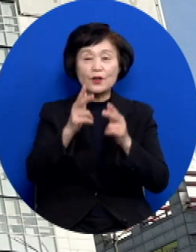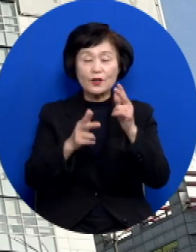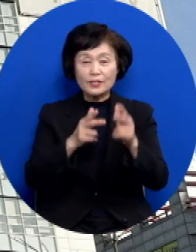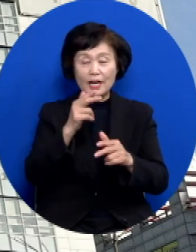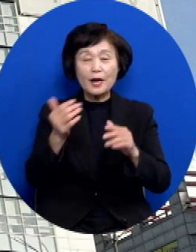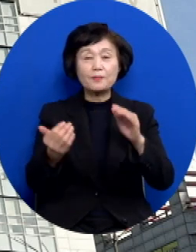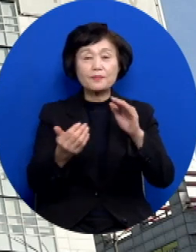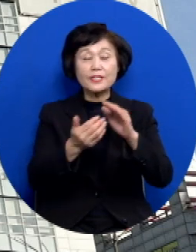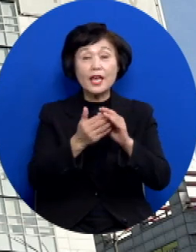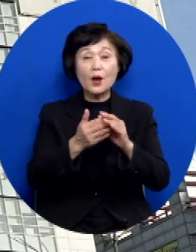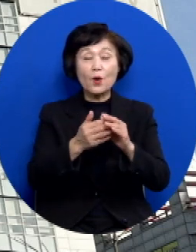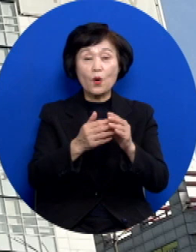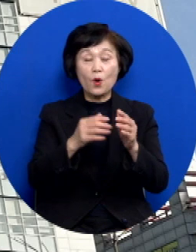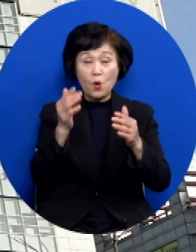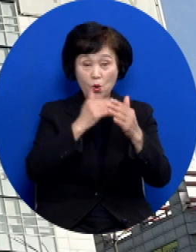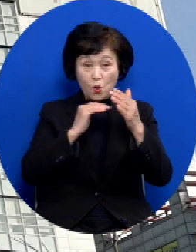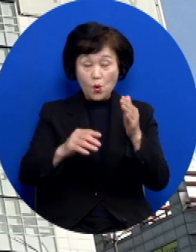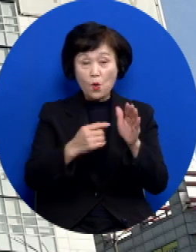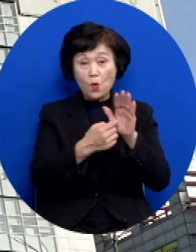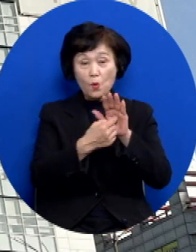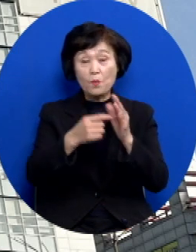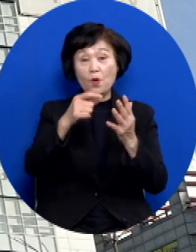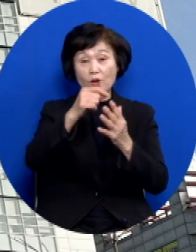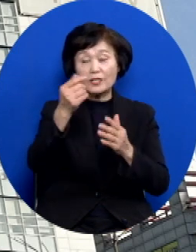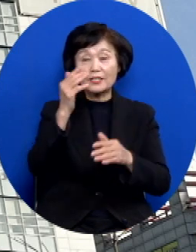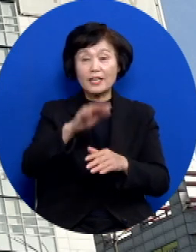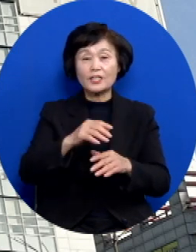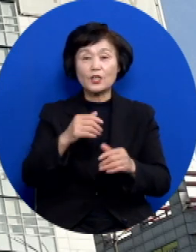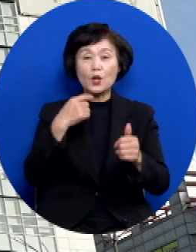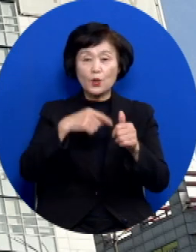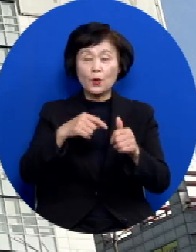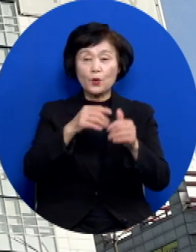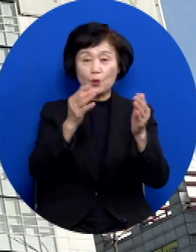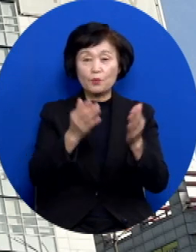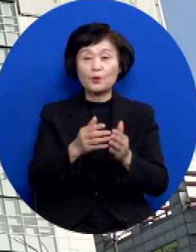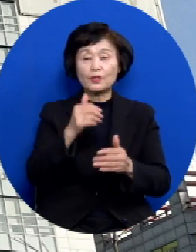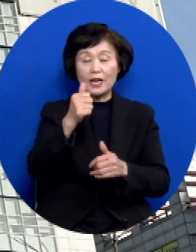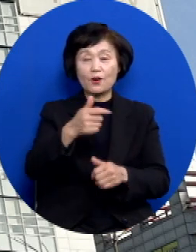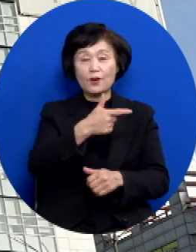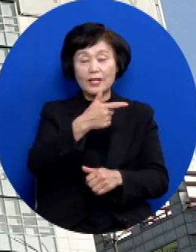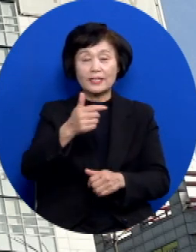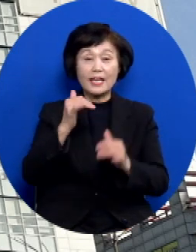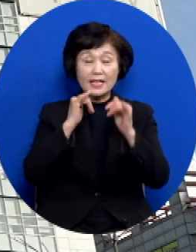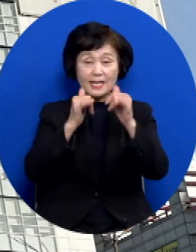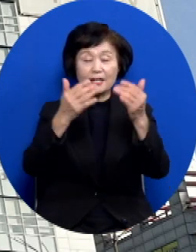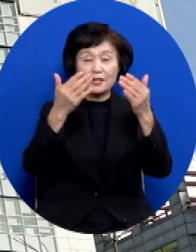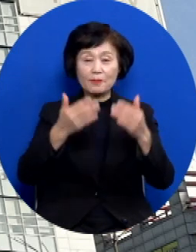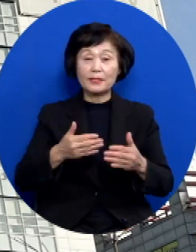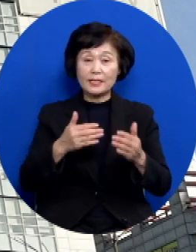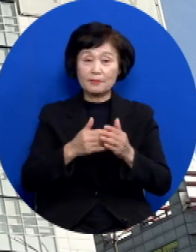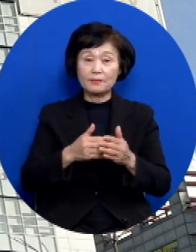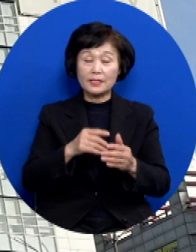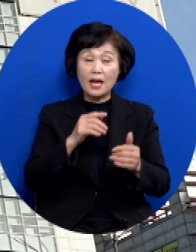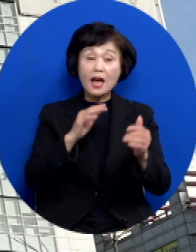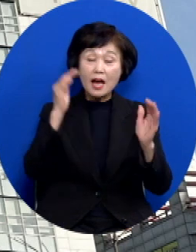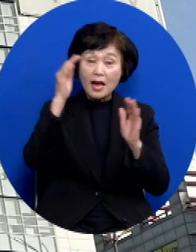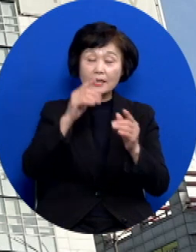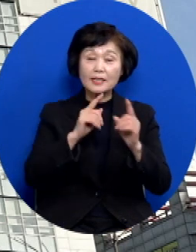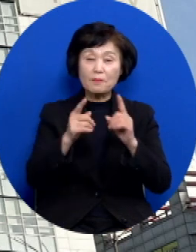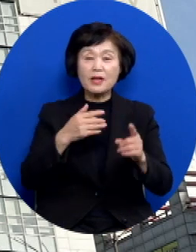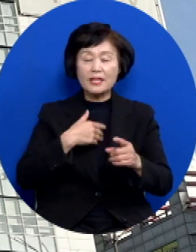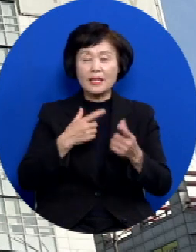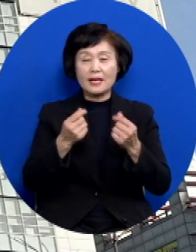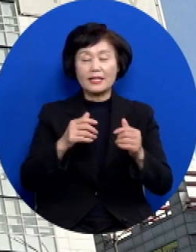우수콘텐츠 공모전에서 교육부 장관 대상을 수상했습니다. 정혜성 학생은 나와 같은 장애를 가진 친구들의 삶을